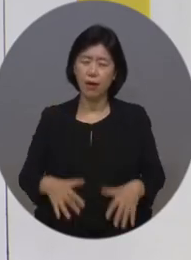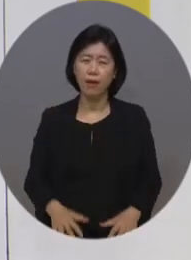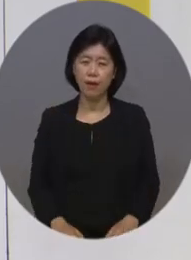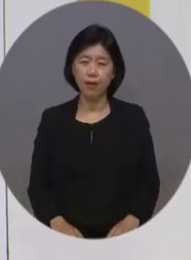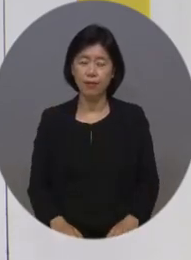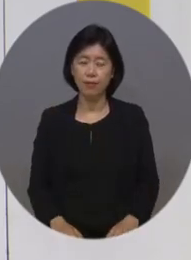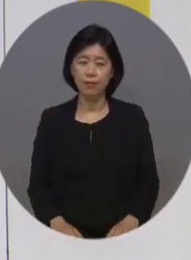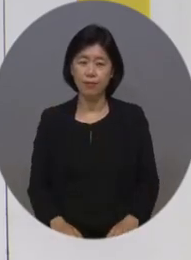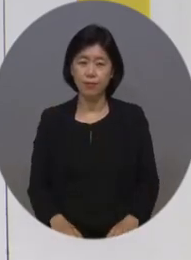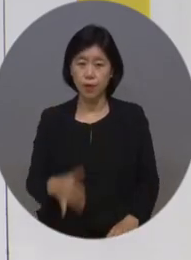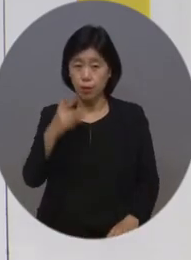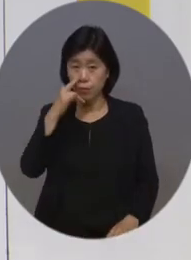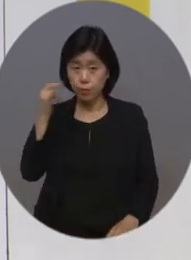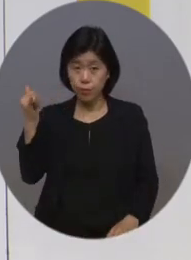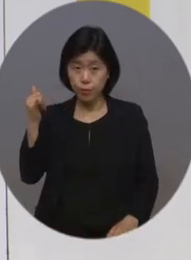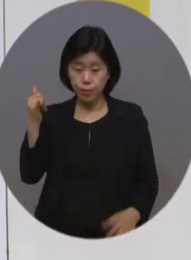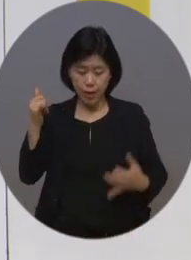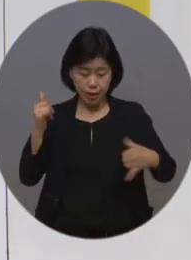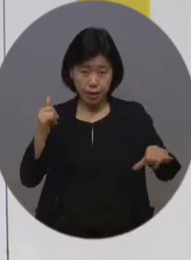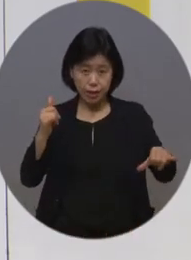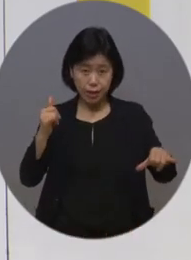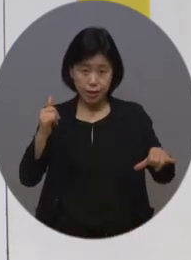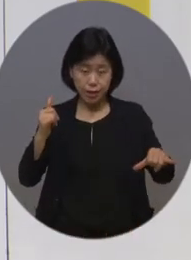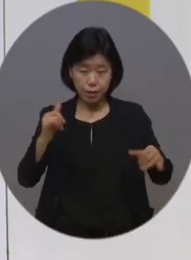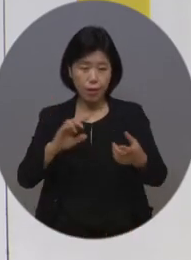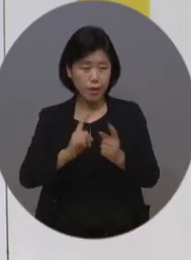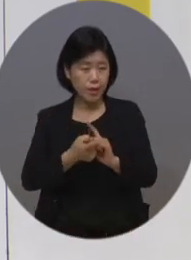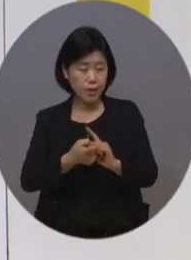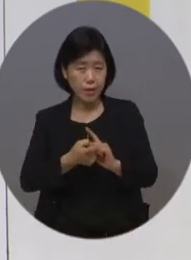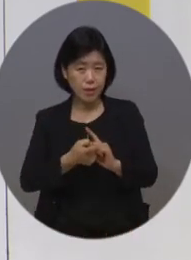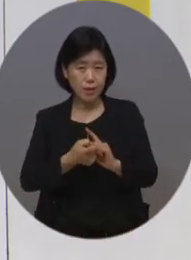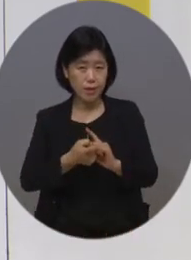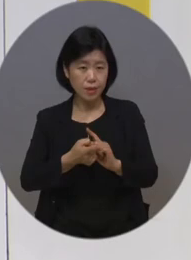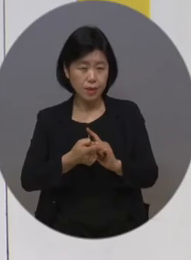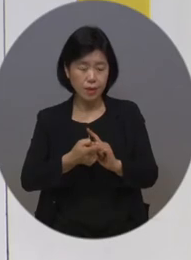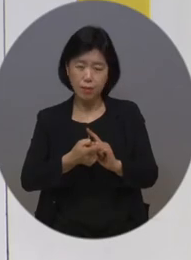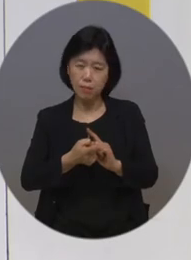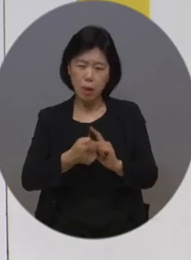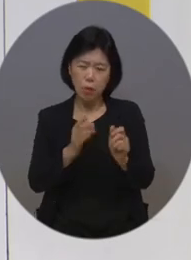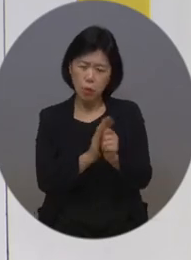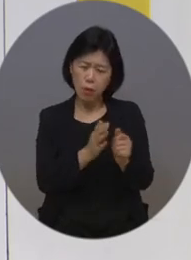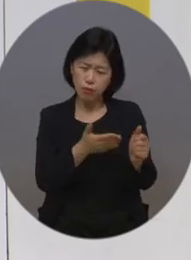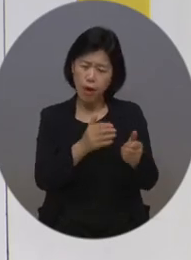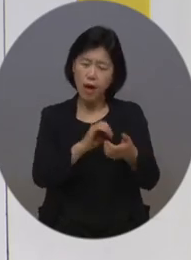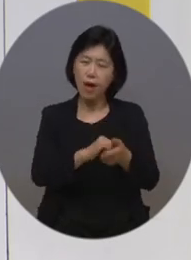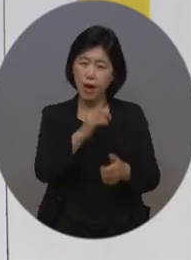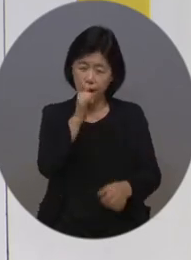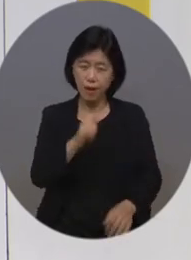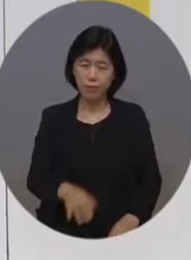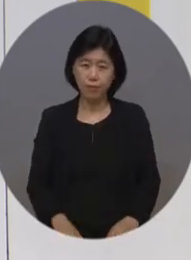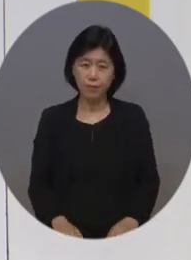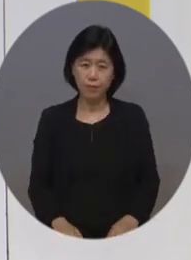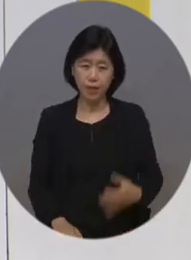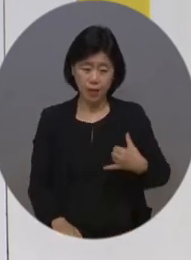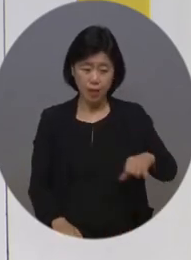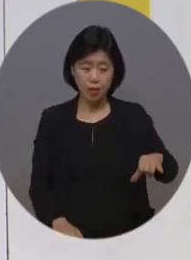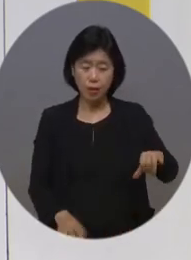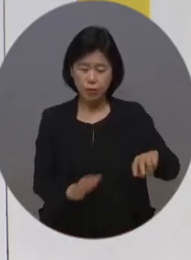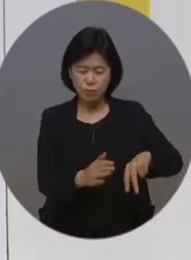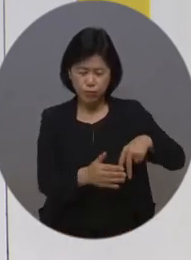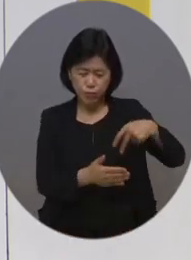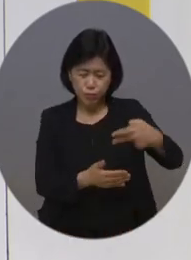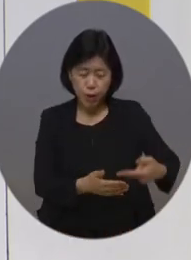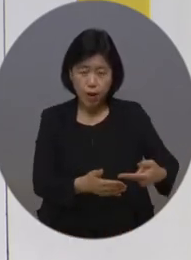자식의 삶을 대신 살아줄 수는 없고요 당연합니다 그러니까 자녀들이 아무리 넘어져 넘어지고 일어나고 하더라도